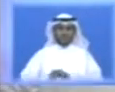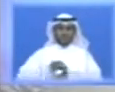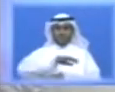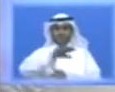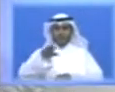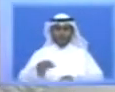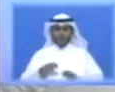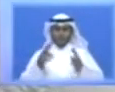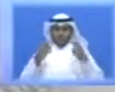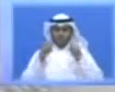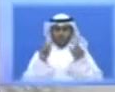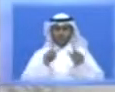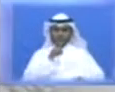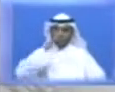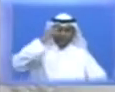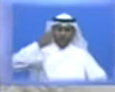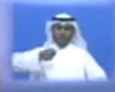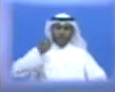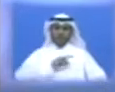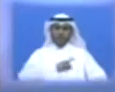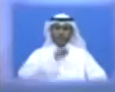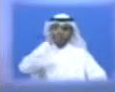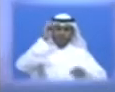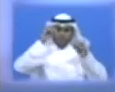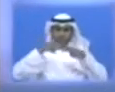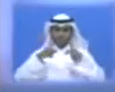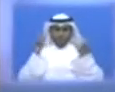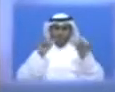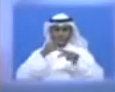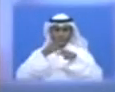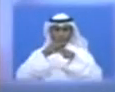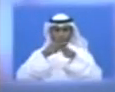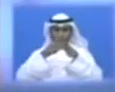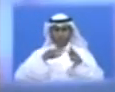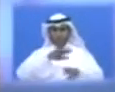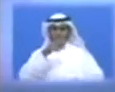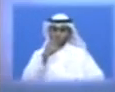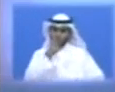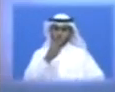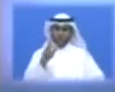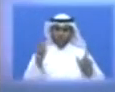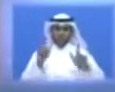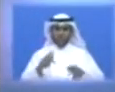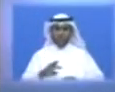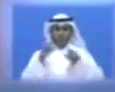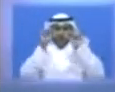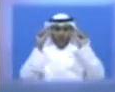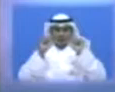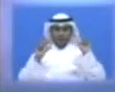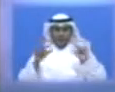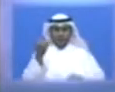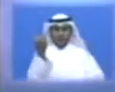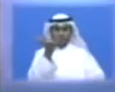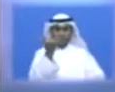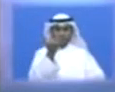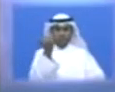أيها الأخوة والأخوات، السلام عليكم ورحمة الله وبركاته. نحييكم من تلفزيون دولة الكويت وإلى حضراتكم نشرة أخبارنا